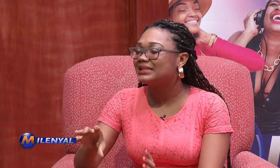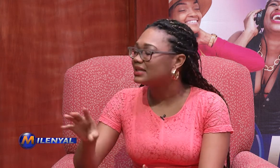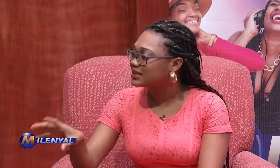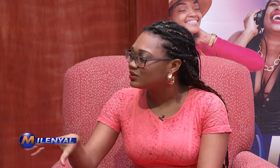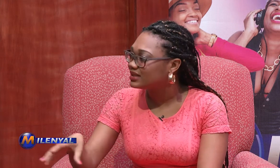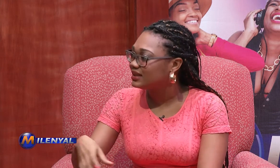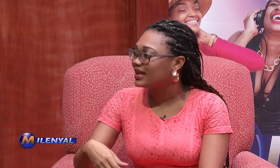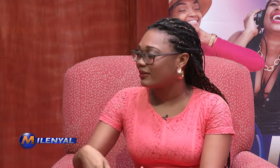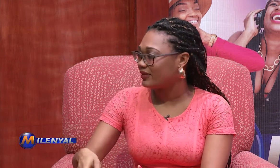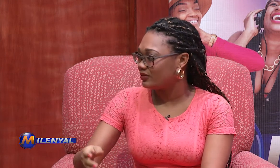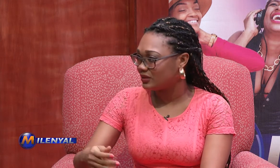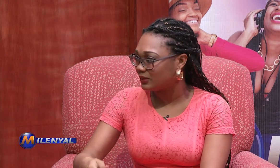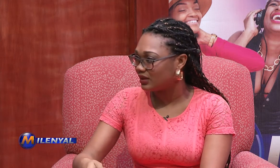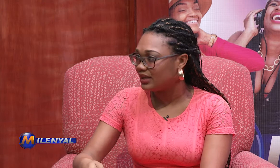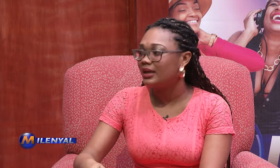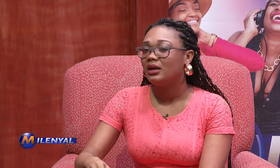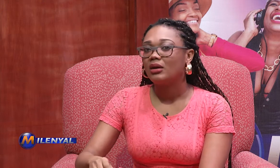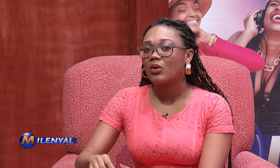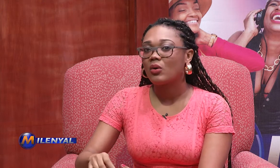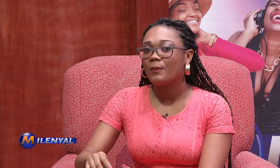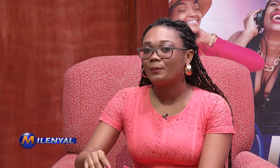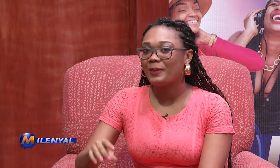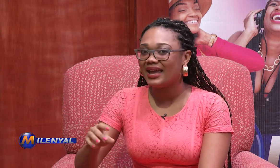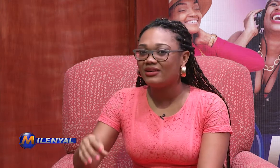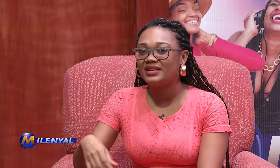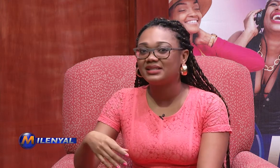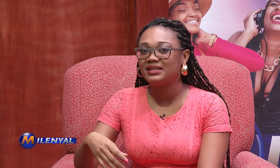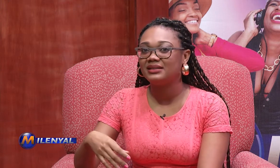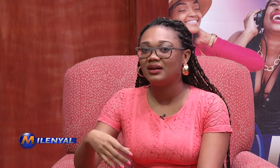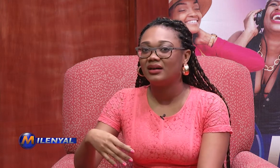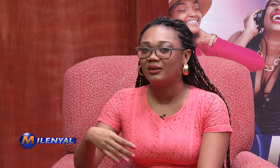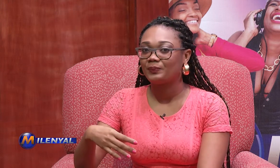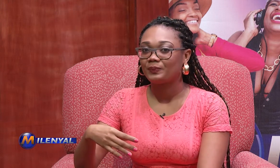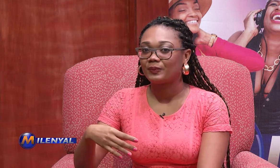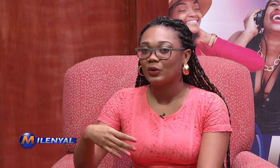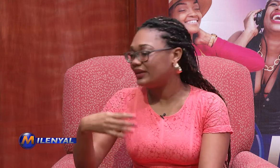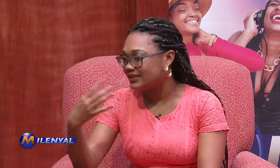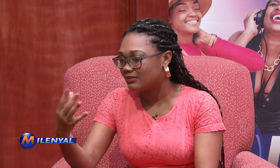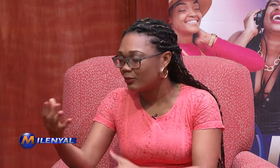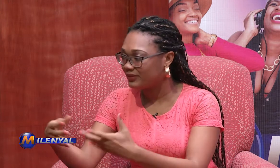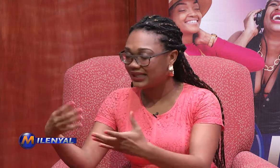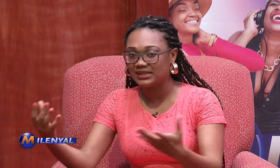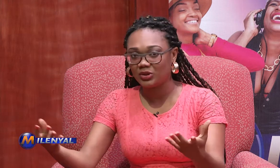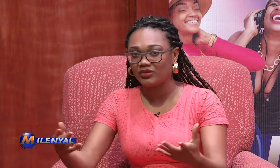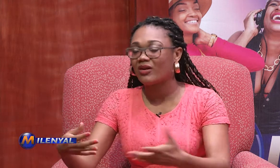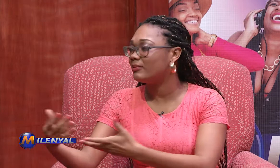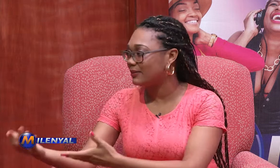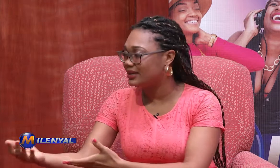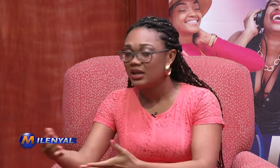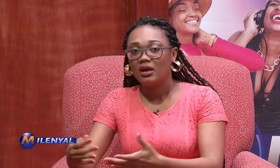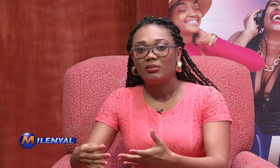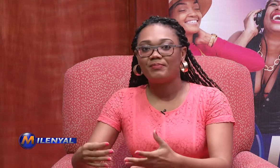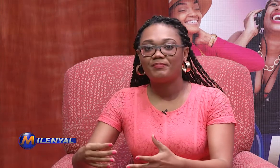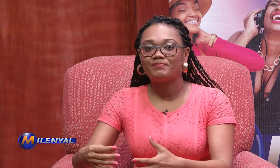une instance qui concerne qui est capable de faire un virement. Et pas investir dans un exemple, comme tu as dit Bitova, ou pas, même